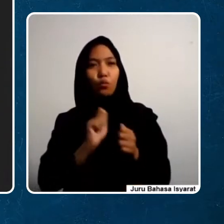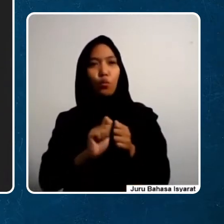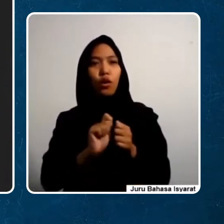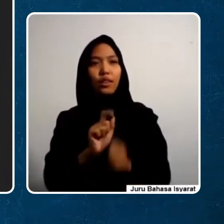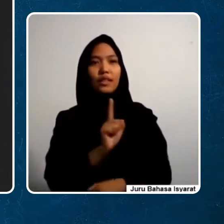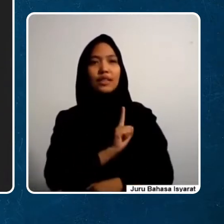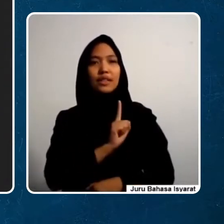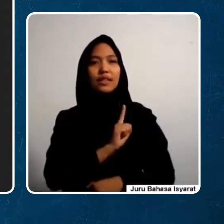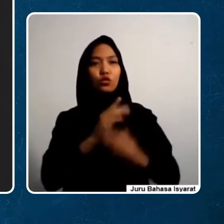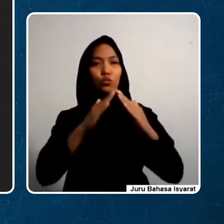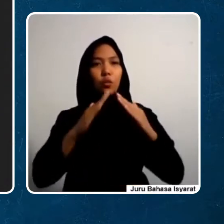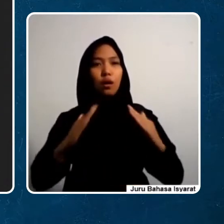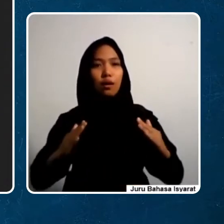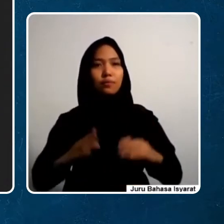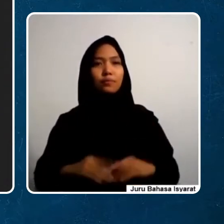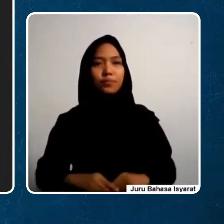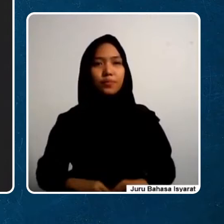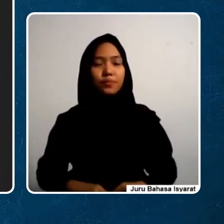untuk